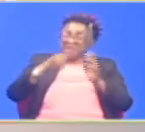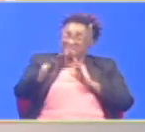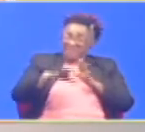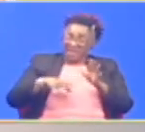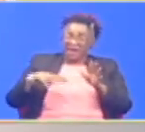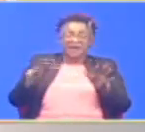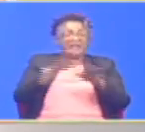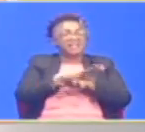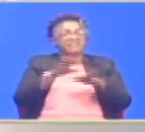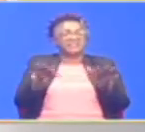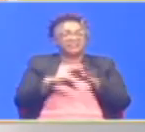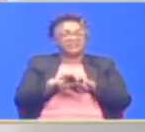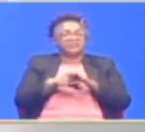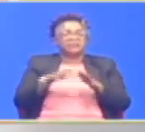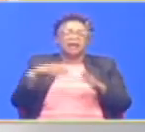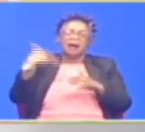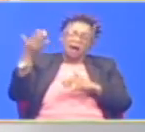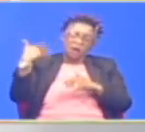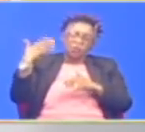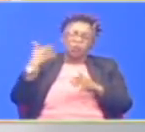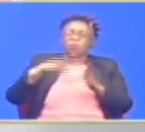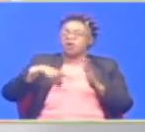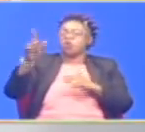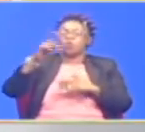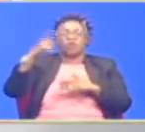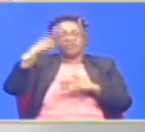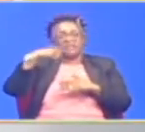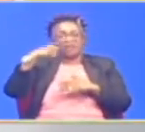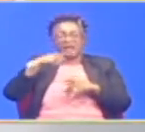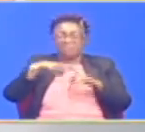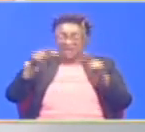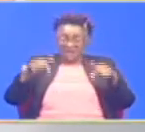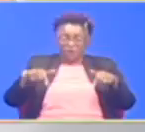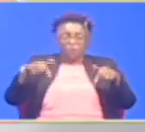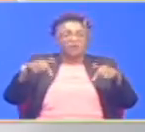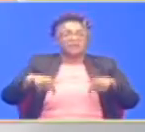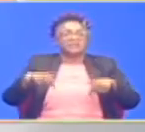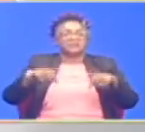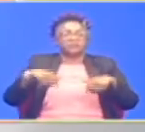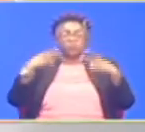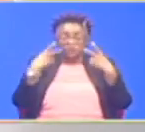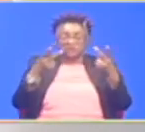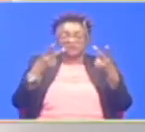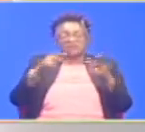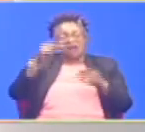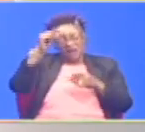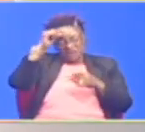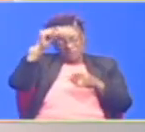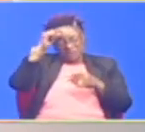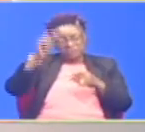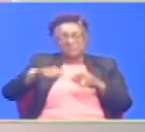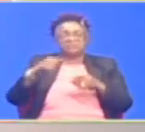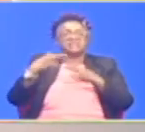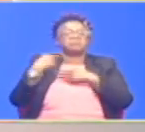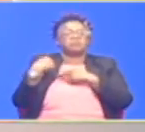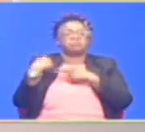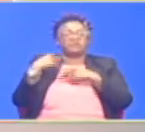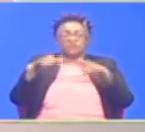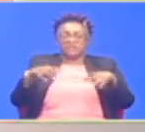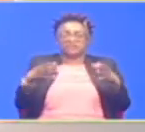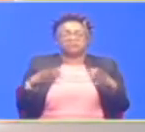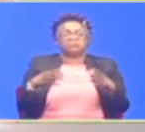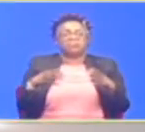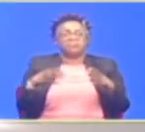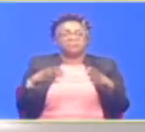kitu. Tulikuwa tunaenda Thika, saa hii tunakuja hapa. Tuko Murang'a. Wacha tuone serikali yetu ikiajibika kwa hii timu yetu ya